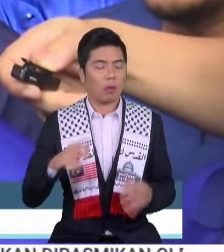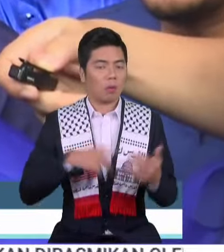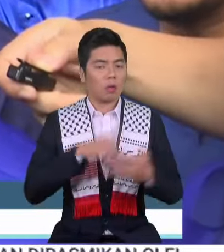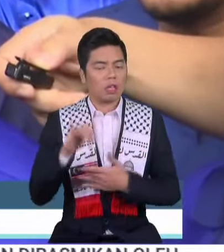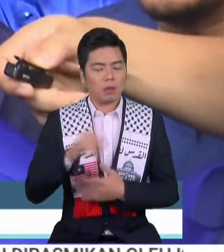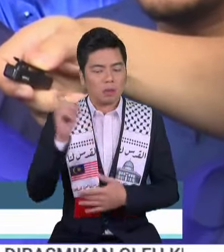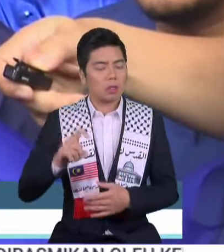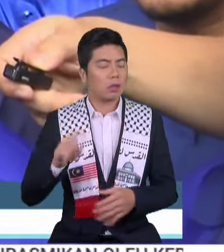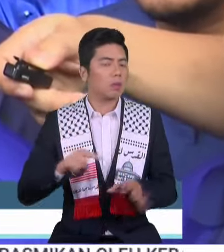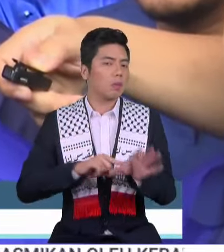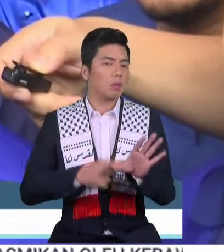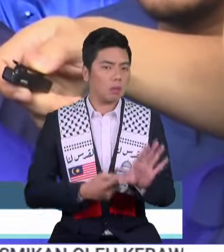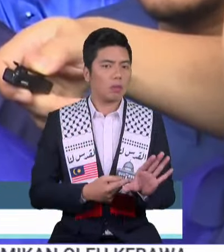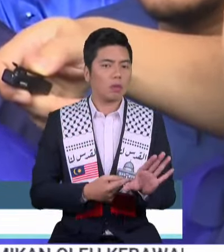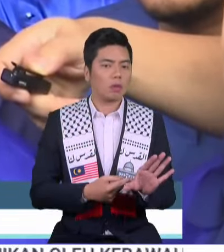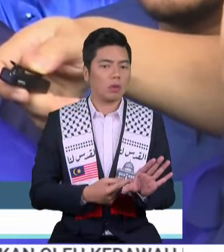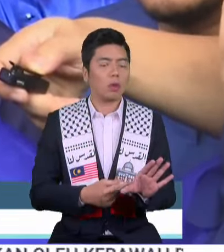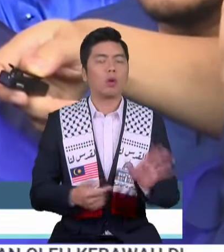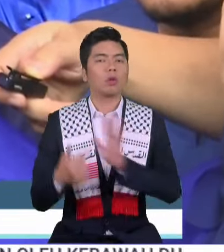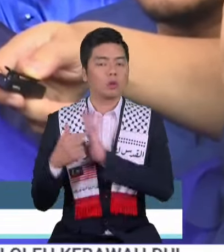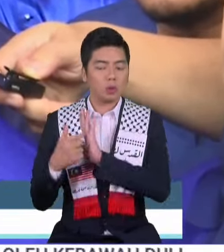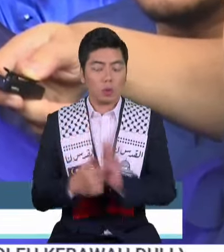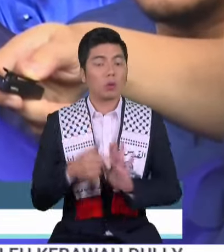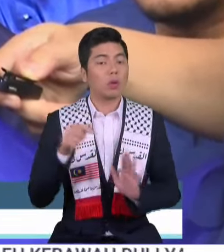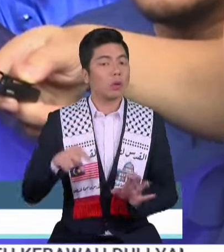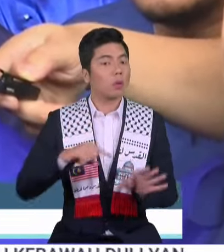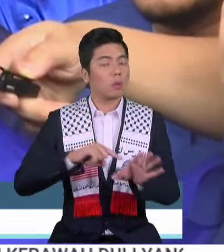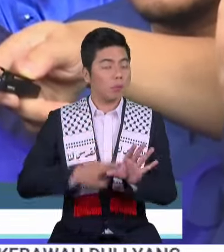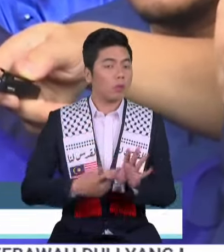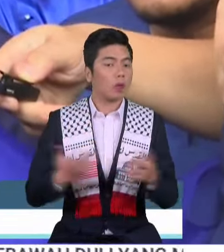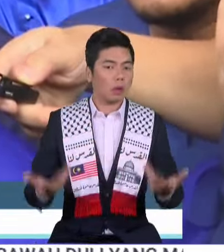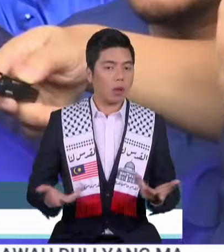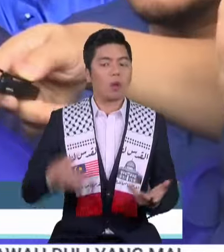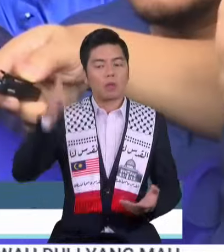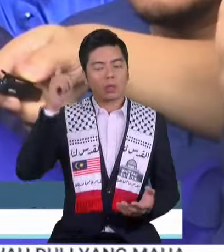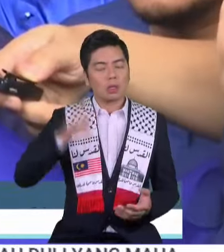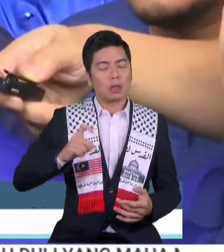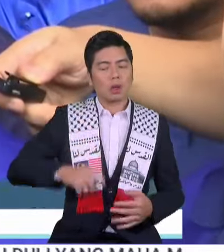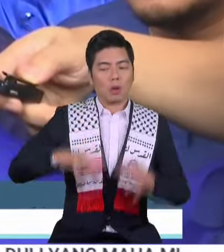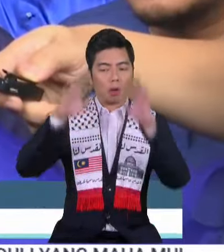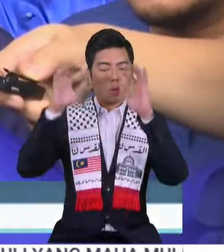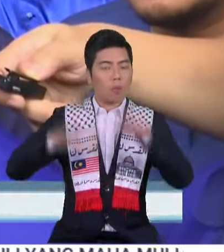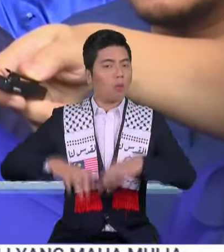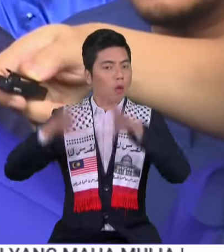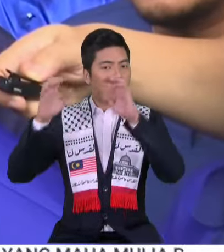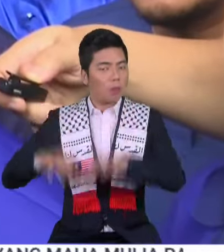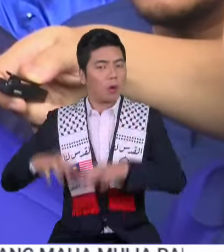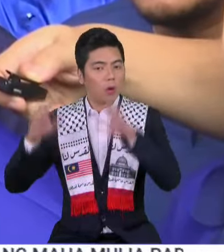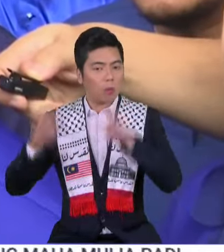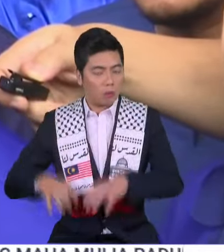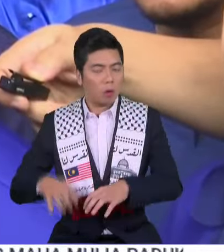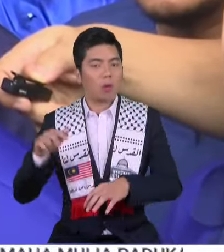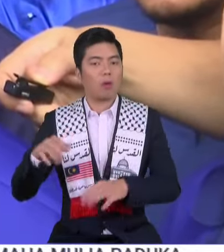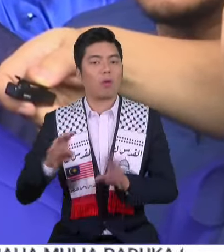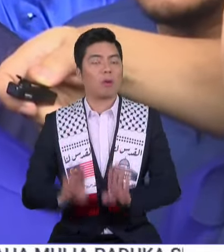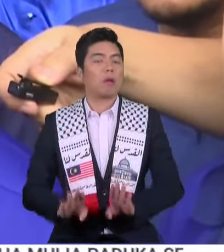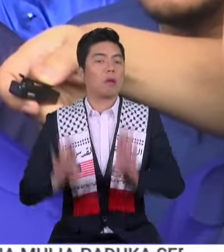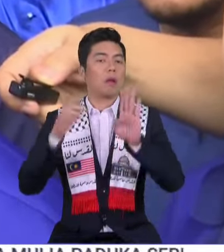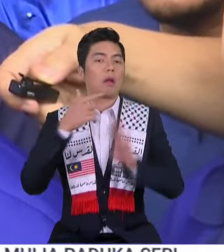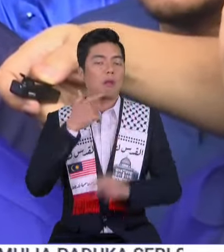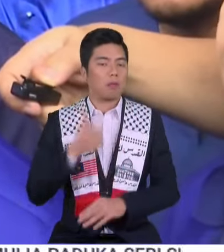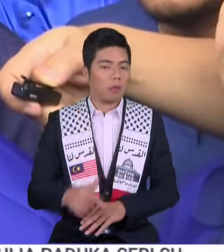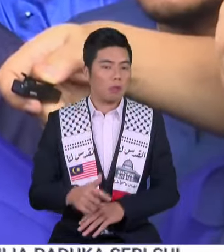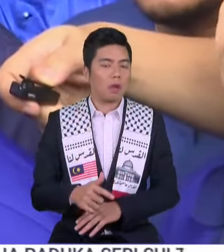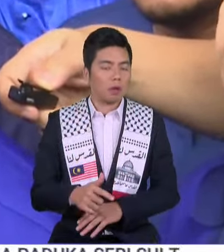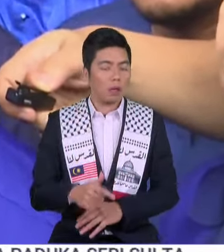dimulakan. Dan untuk menunjukkan dia mulakan, dia kena roboh dulu blok-blok yang telah dikosongkan ini supaya tidak